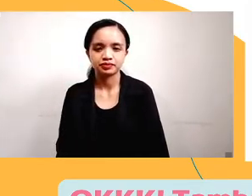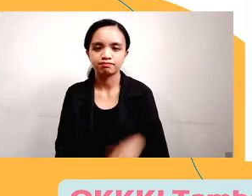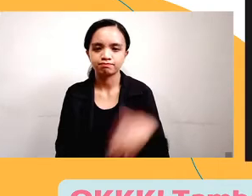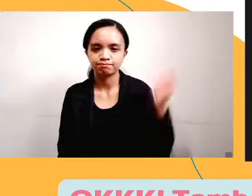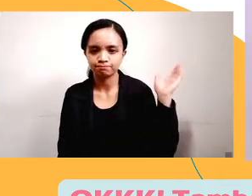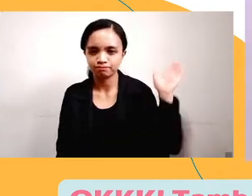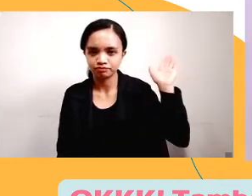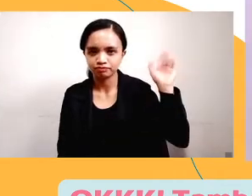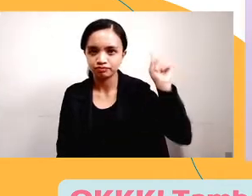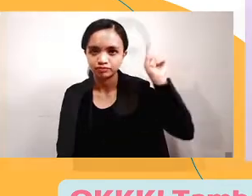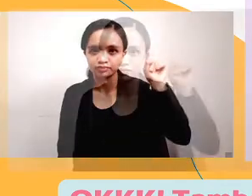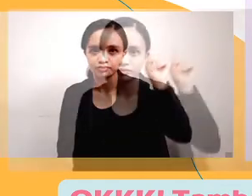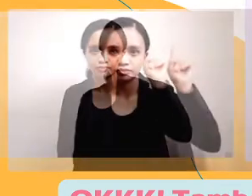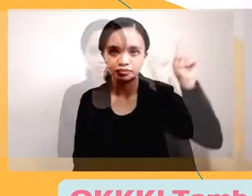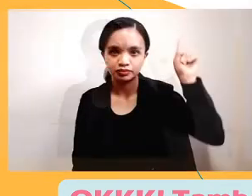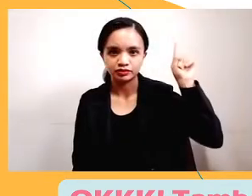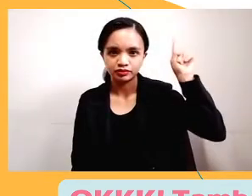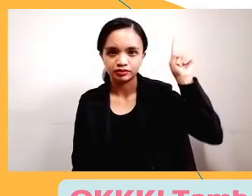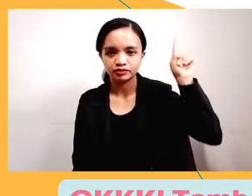And head